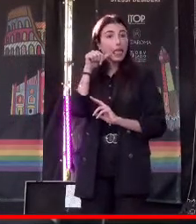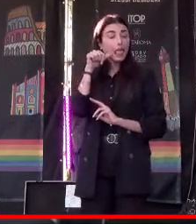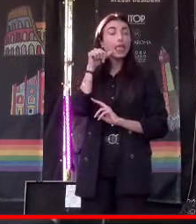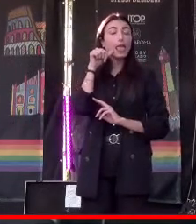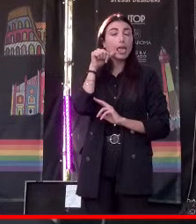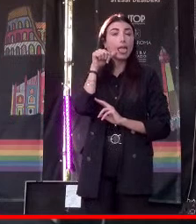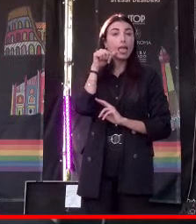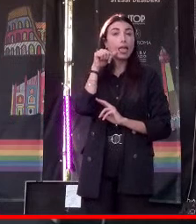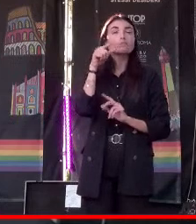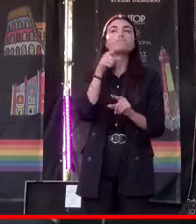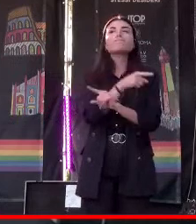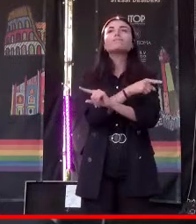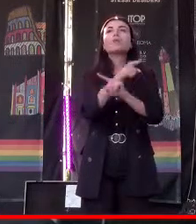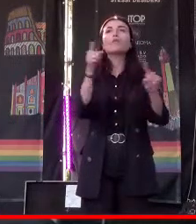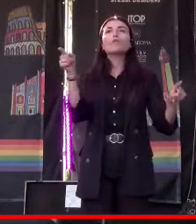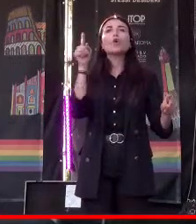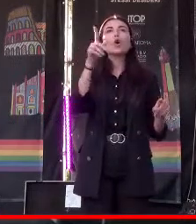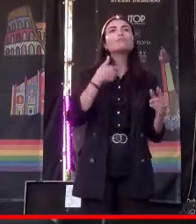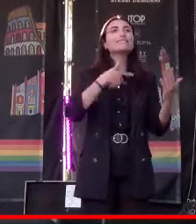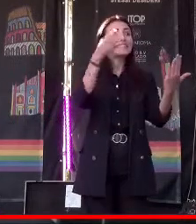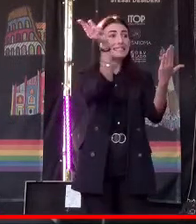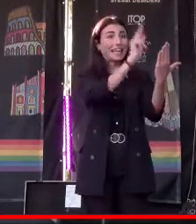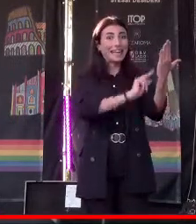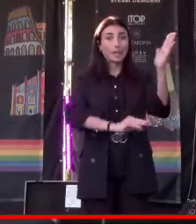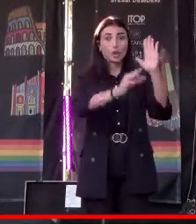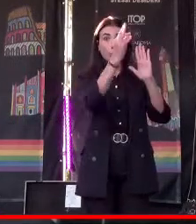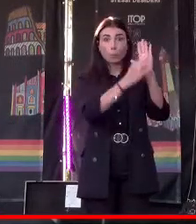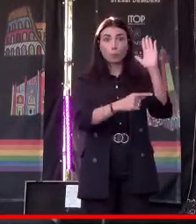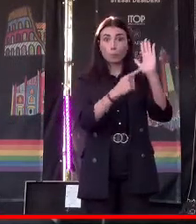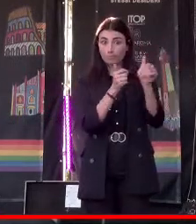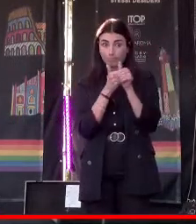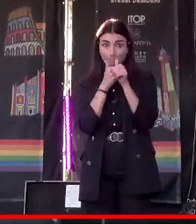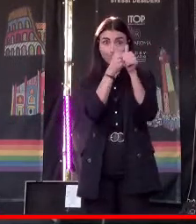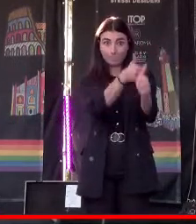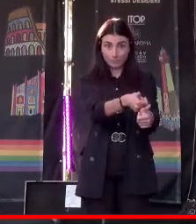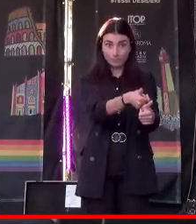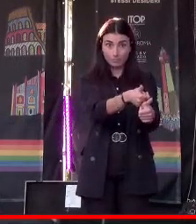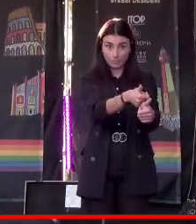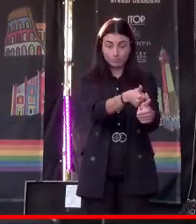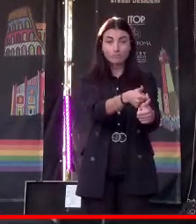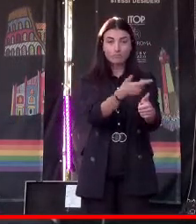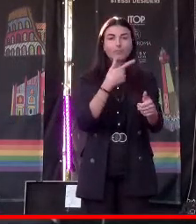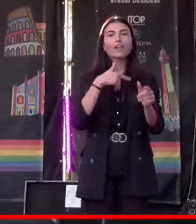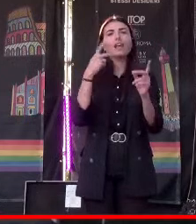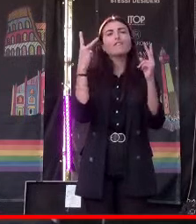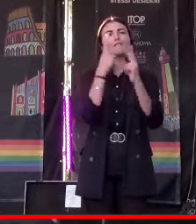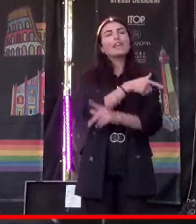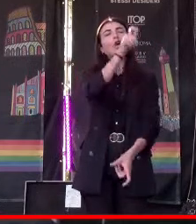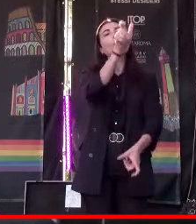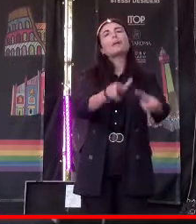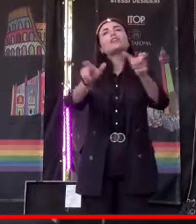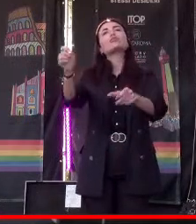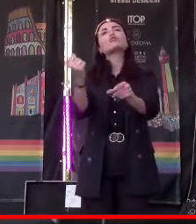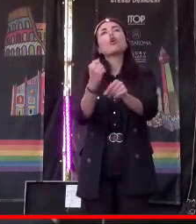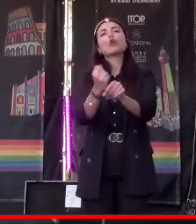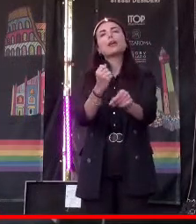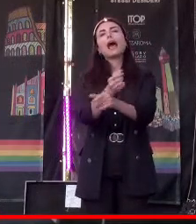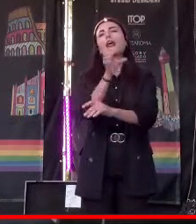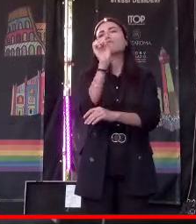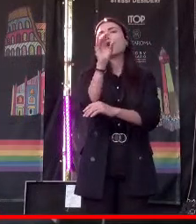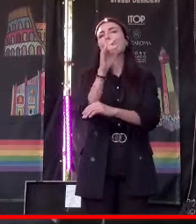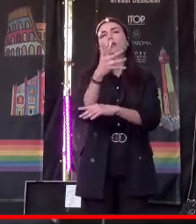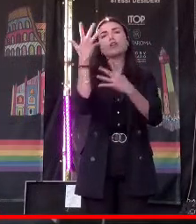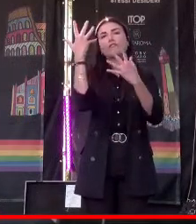di ciò che voi avete scritto su questi punti. Il personale ha già una formazione, ma sarà nostra